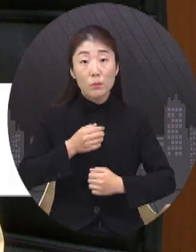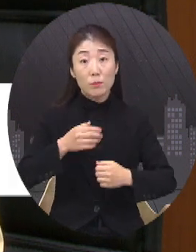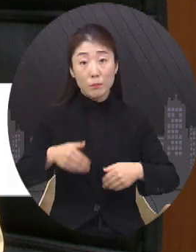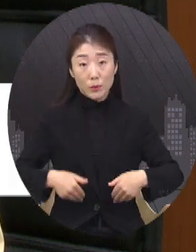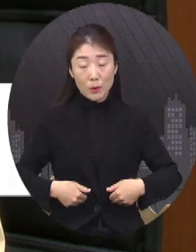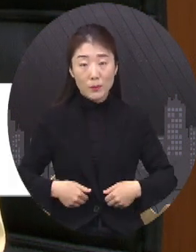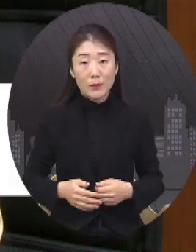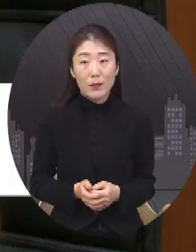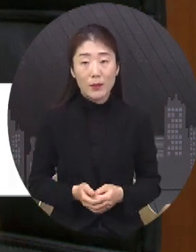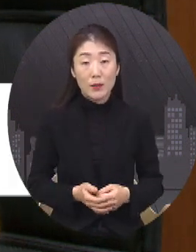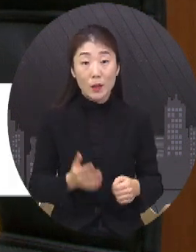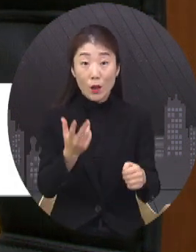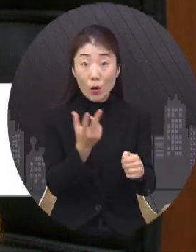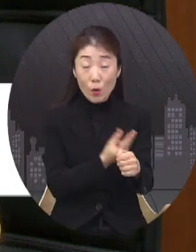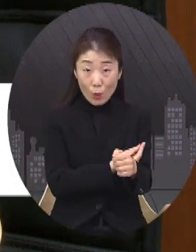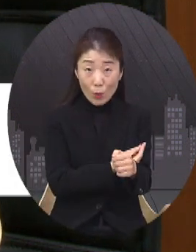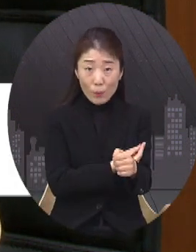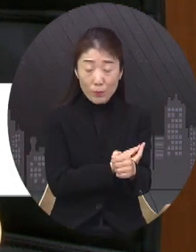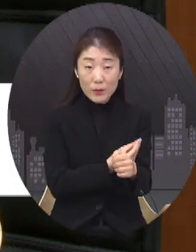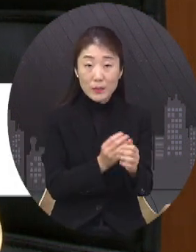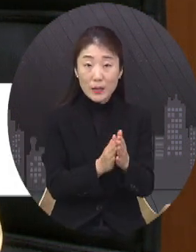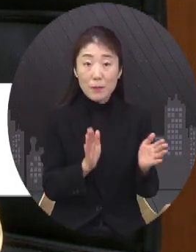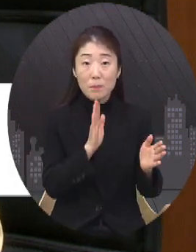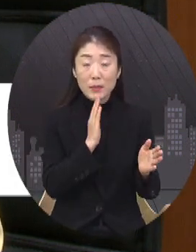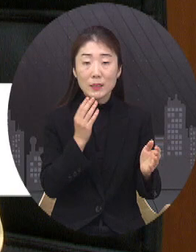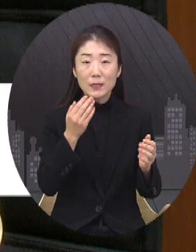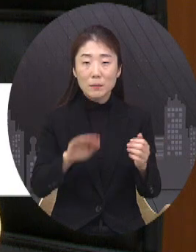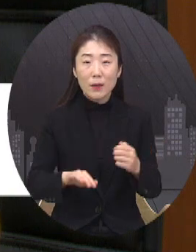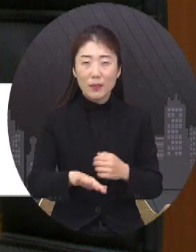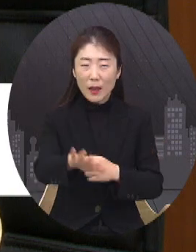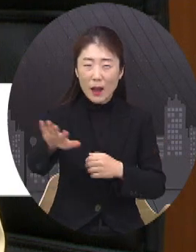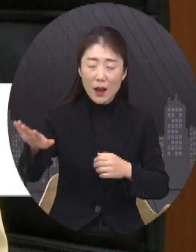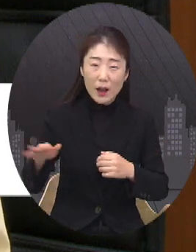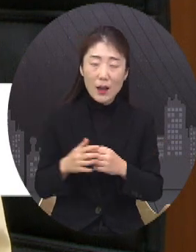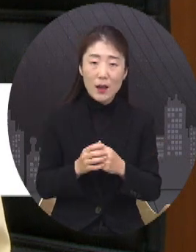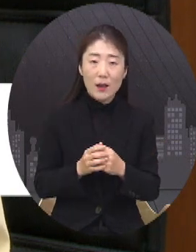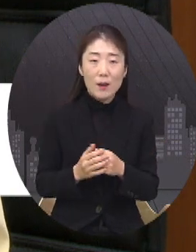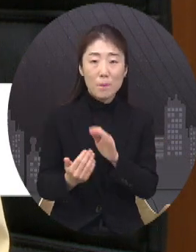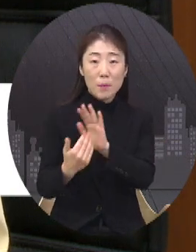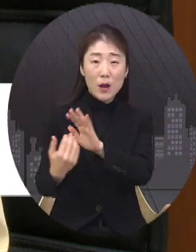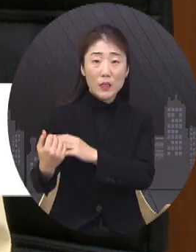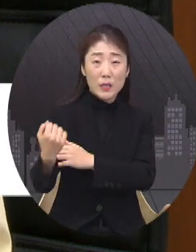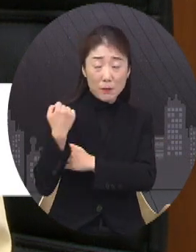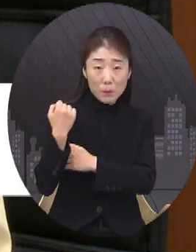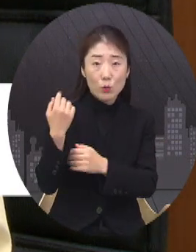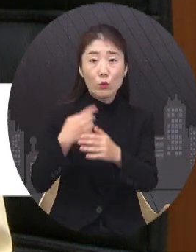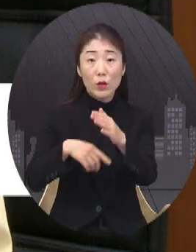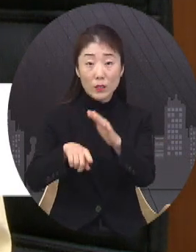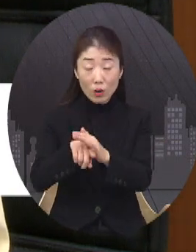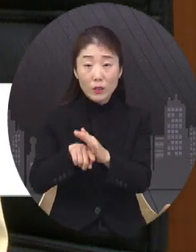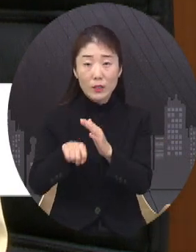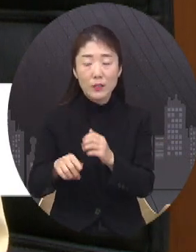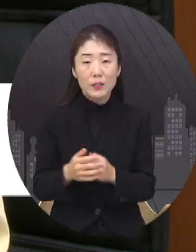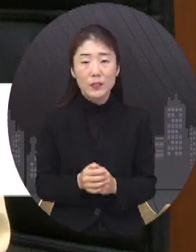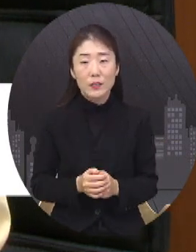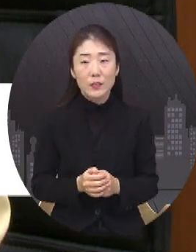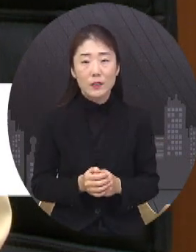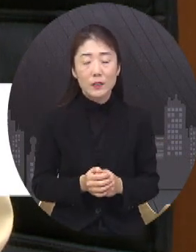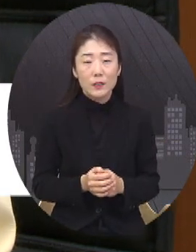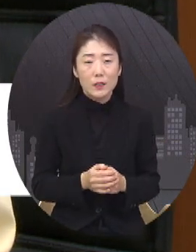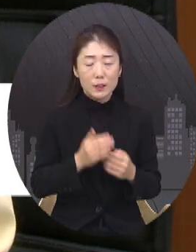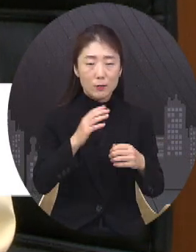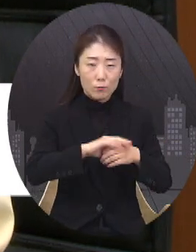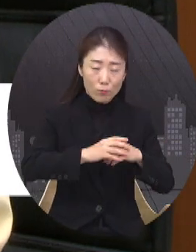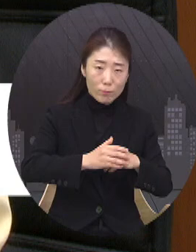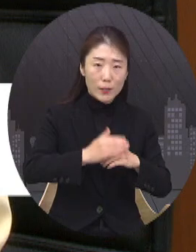전체의 집단 면역이 생기기 전까지는 우리가 방역 수칙을 지켜야만 합니다 안그러면 은 다시 또